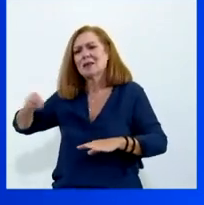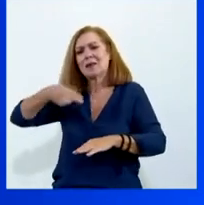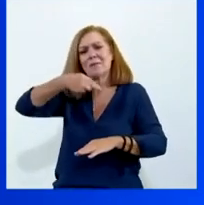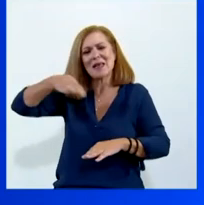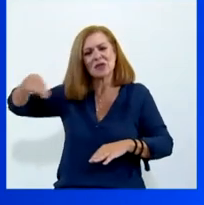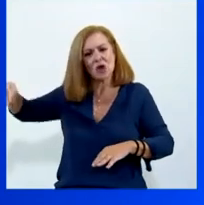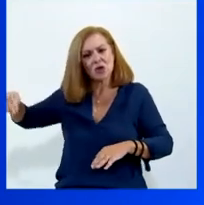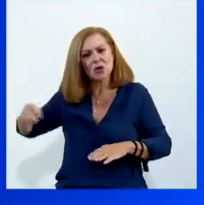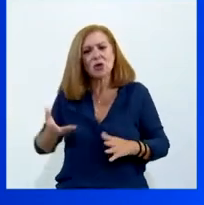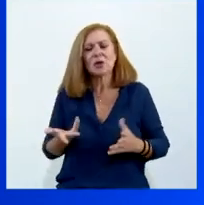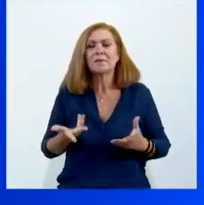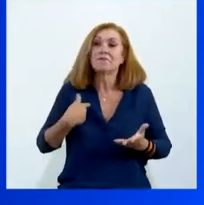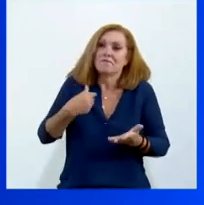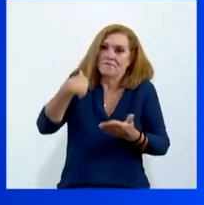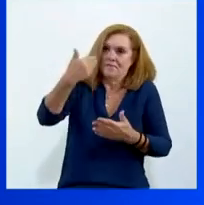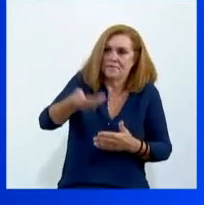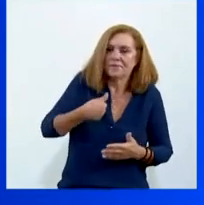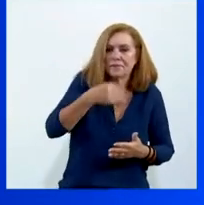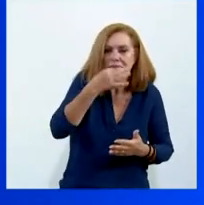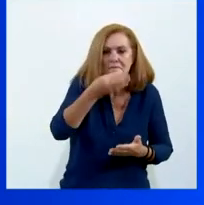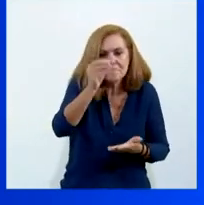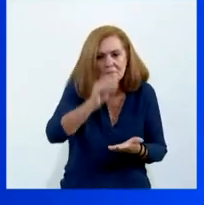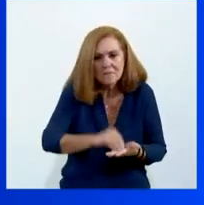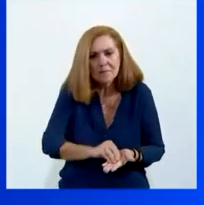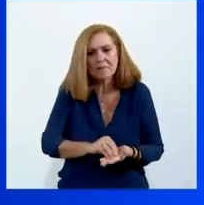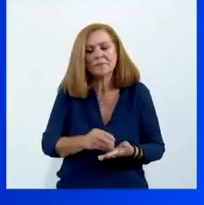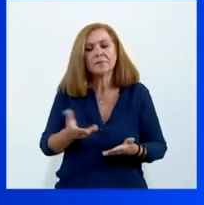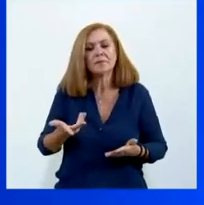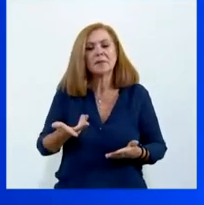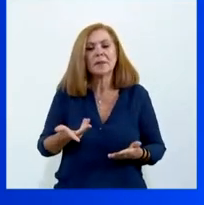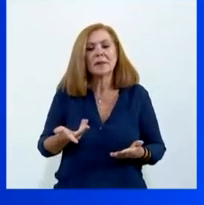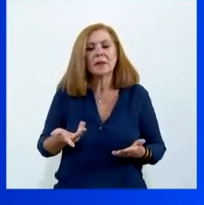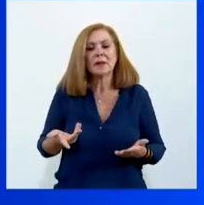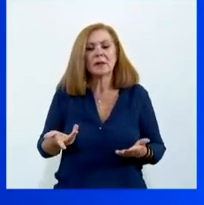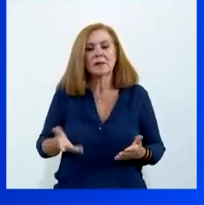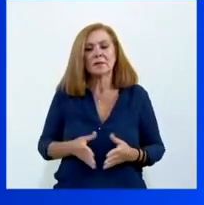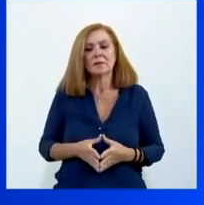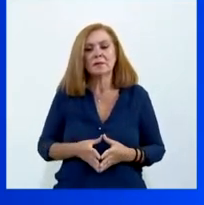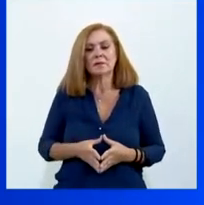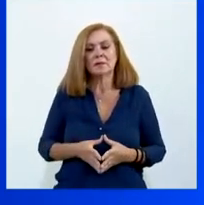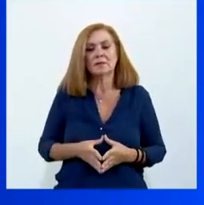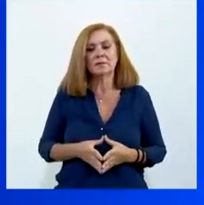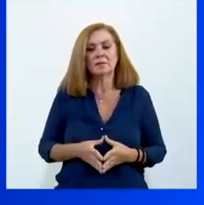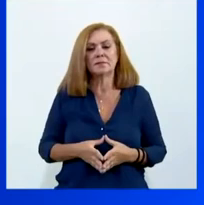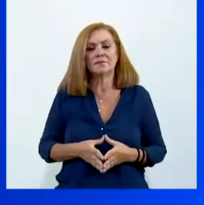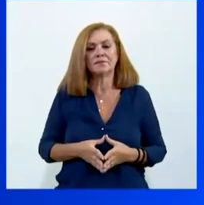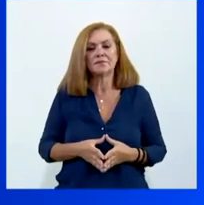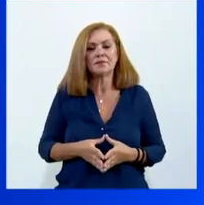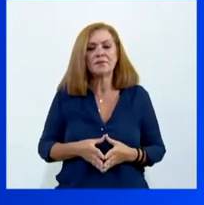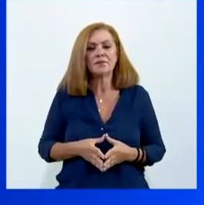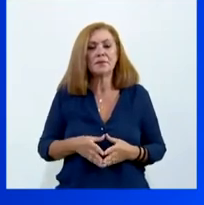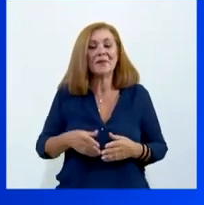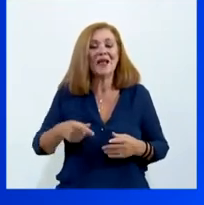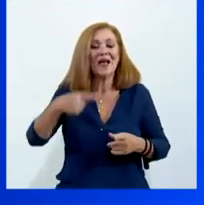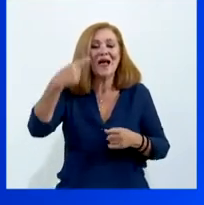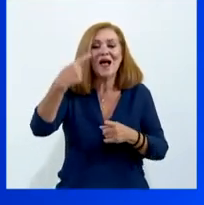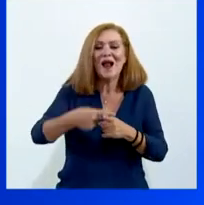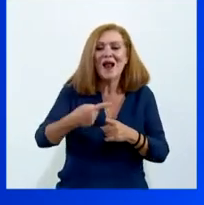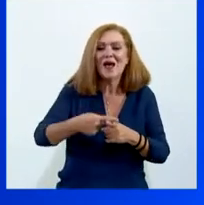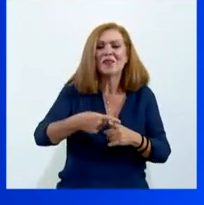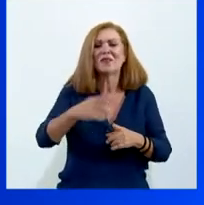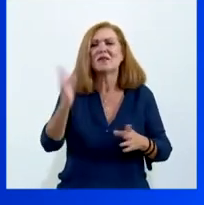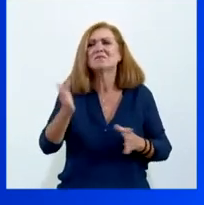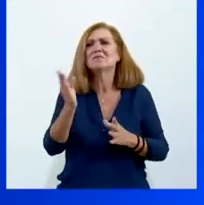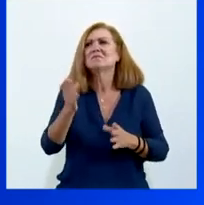θα επαναλάβω αυτό το οποίο είπα και πριν. Δεν υπάρχει καμία περίπτωση η Ελλάδα να συζητήσει ποτέ ζητήματα τα οποία έχουν να